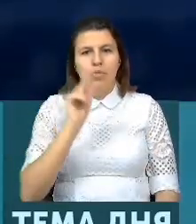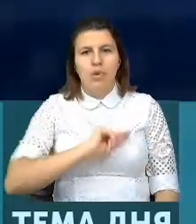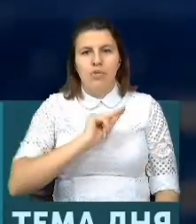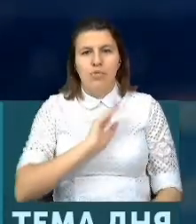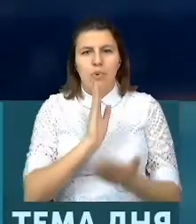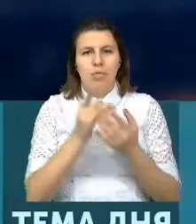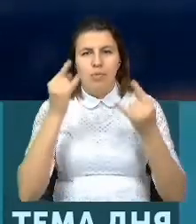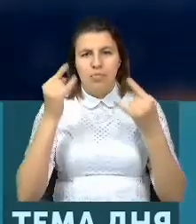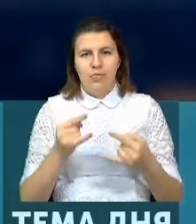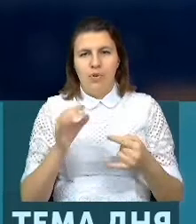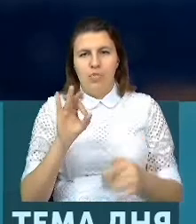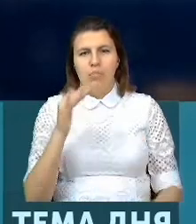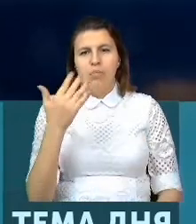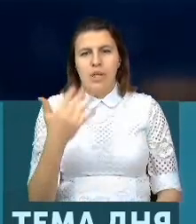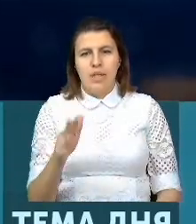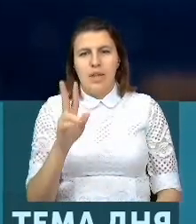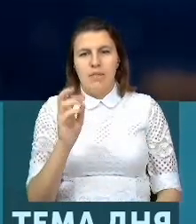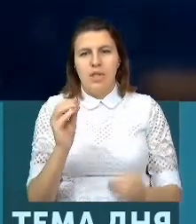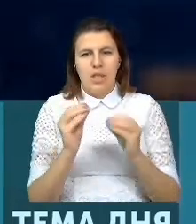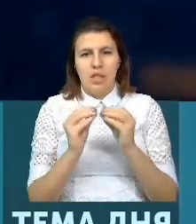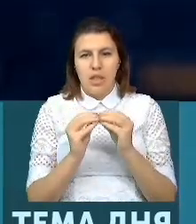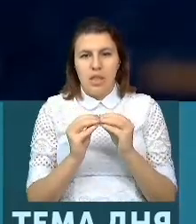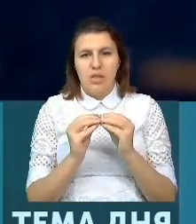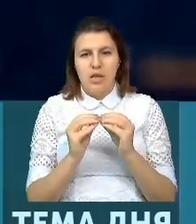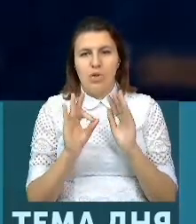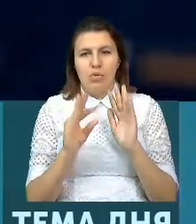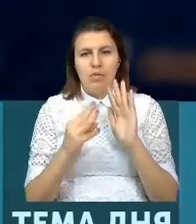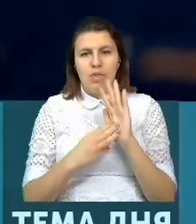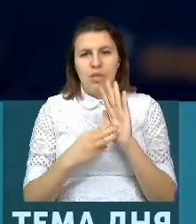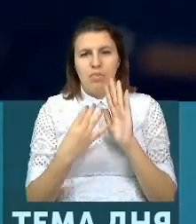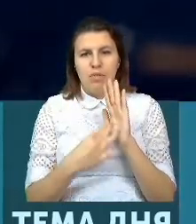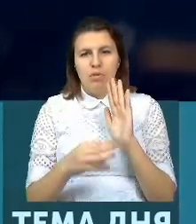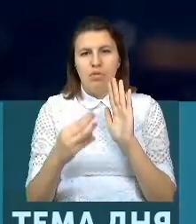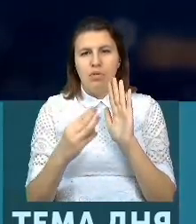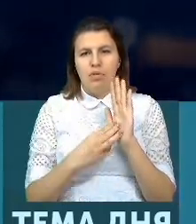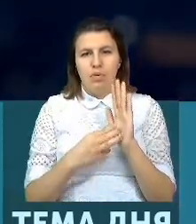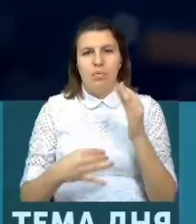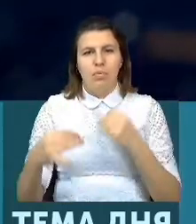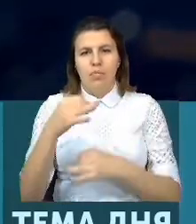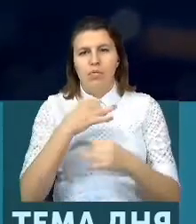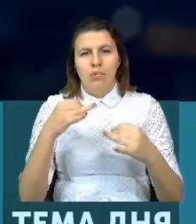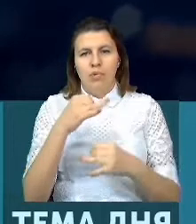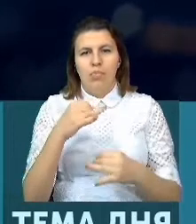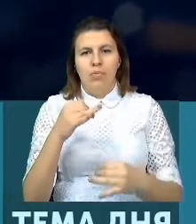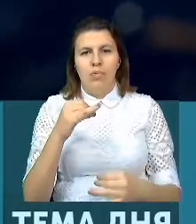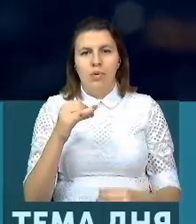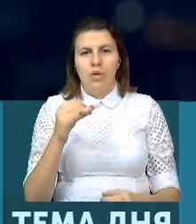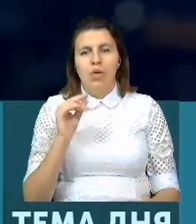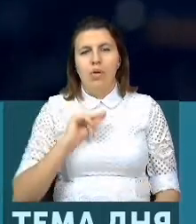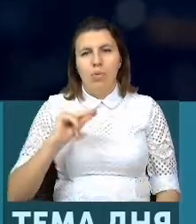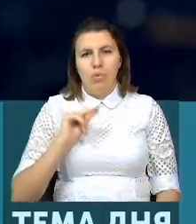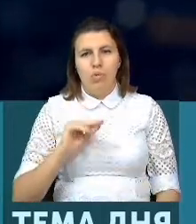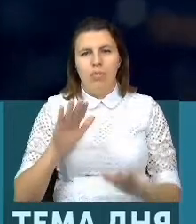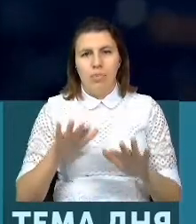210 08 98. Обговорюємо роботу Дружба Хабу у Лисичанську. За словами Максима Трунова, наразі цей